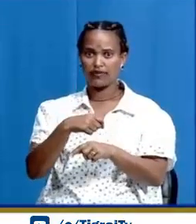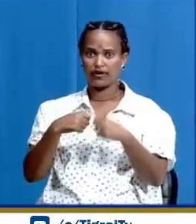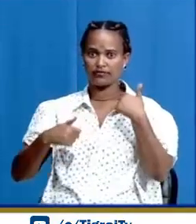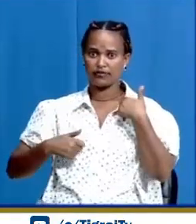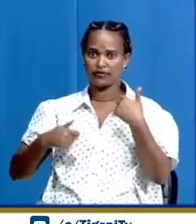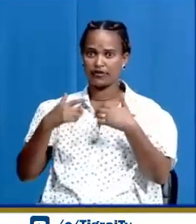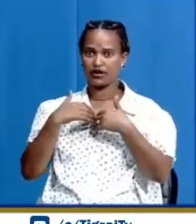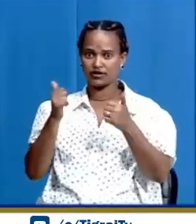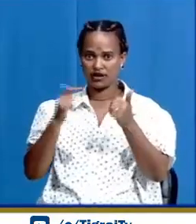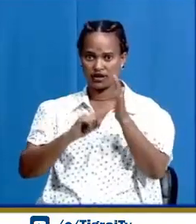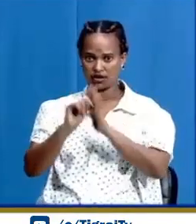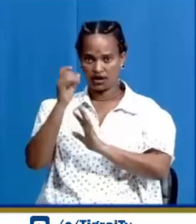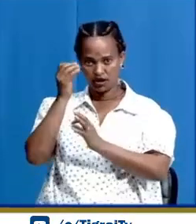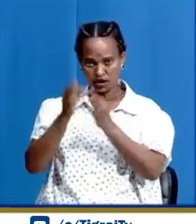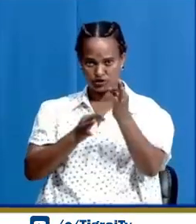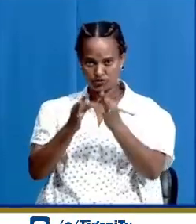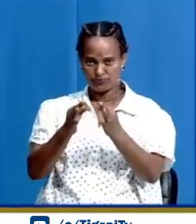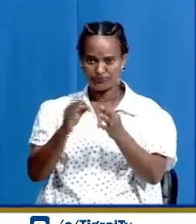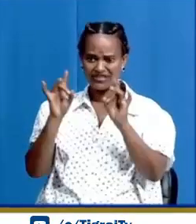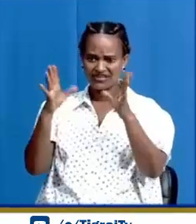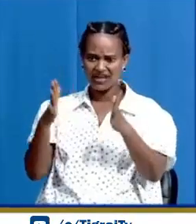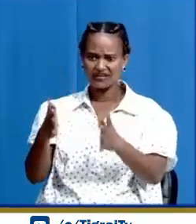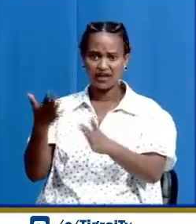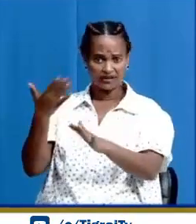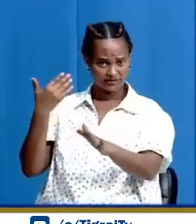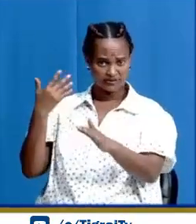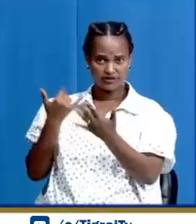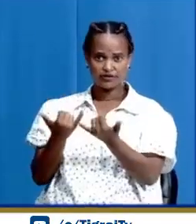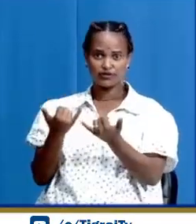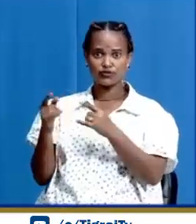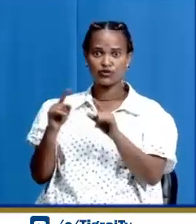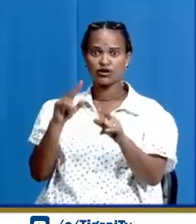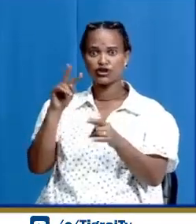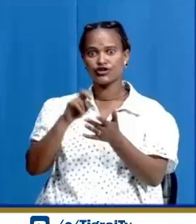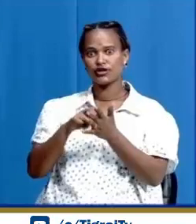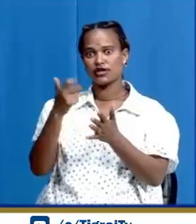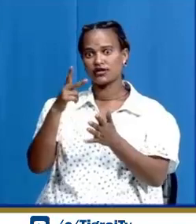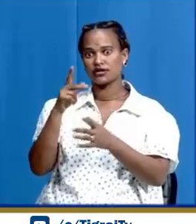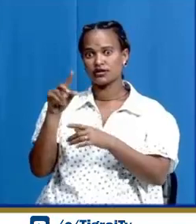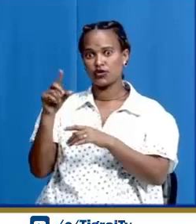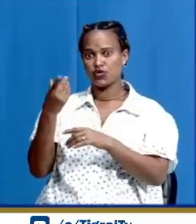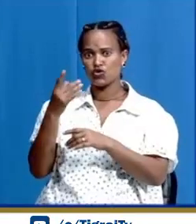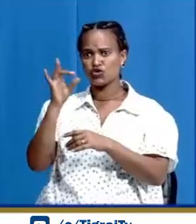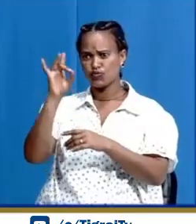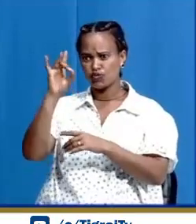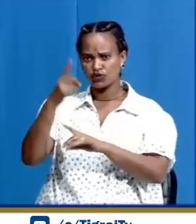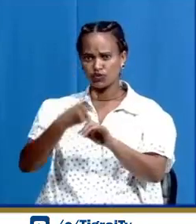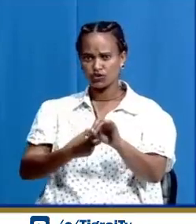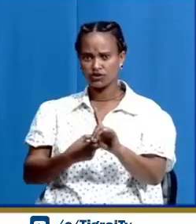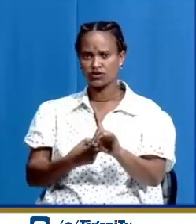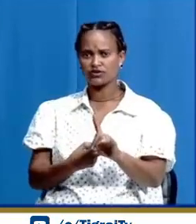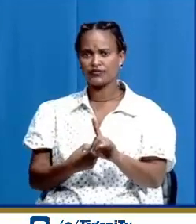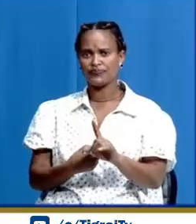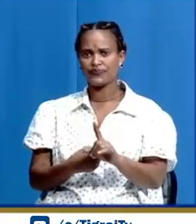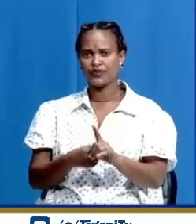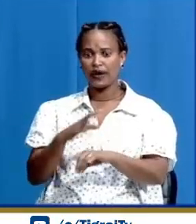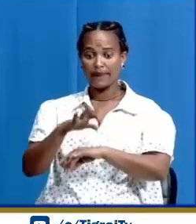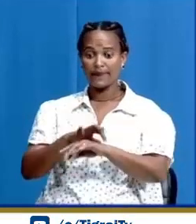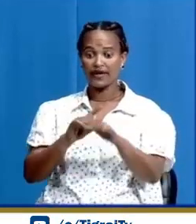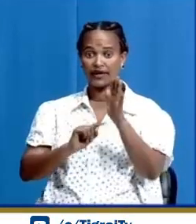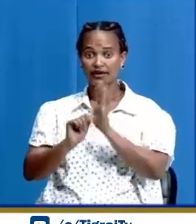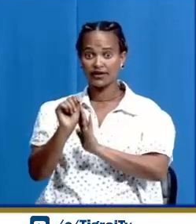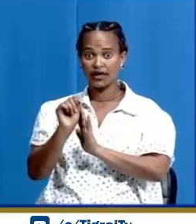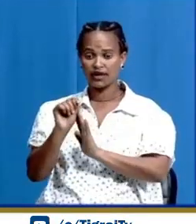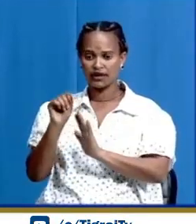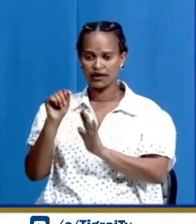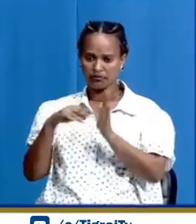ማሕበር መናእሰይ ትግራይ ገሊፆም። ላትና ኮ ቅድሚ ሕዚ እውን መጀመርያ ኣብ 2013 ኮ 8 ወርሒ ሙሉእ ኣብ መሬት ትግራይ ዋላ ውሽጢ መቐለ